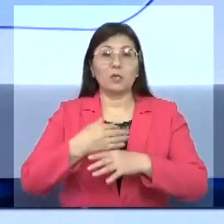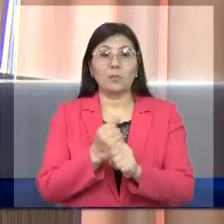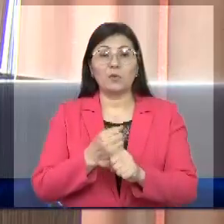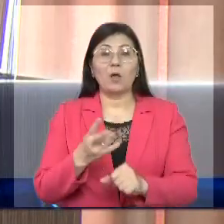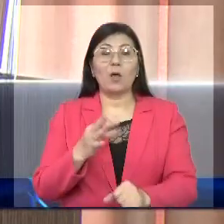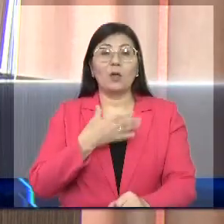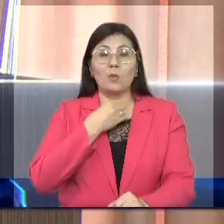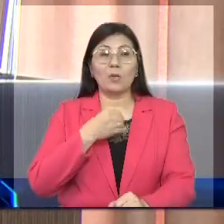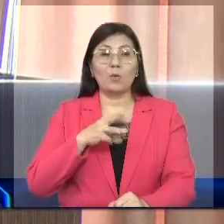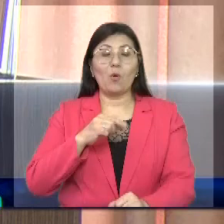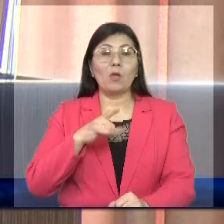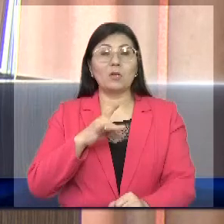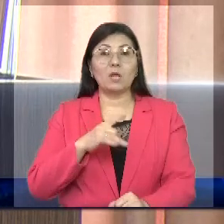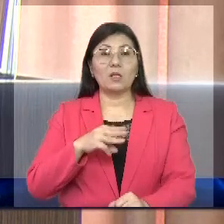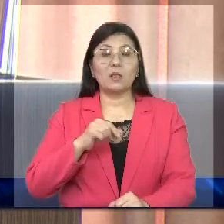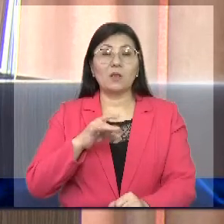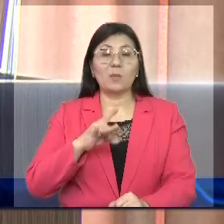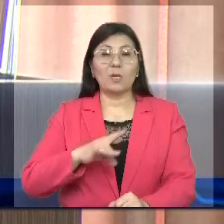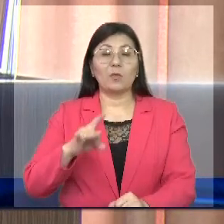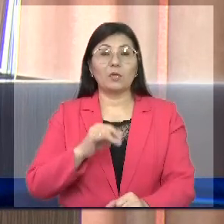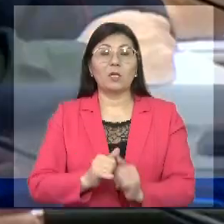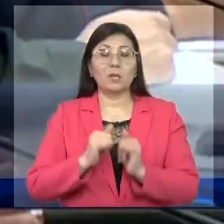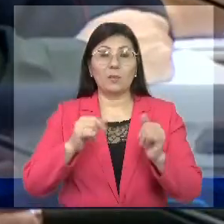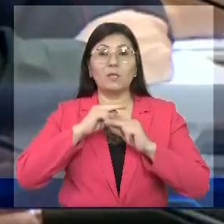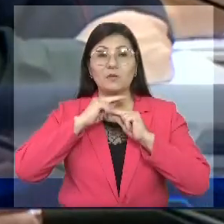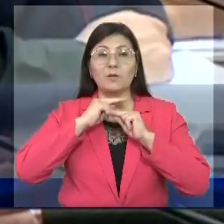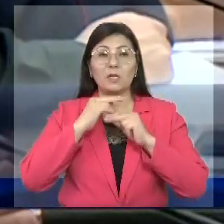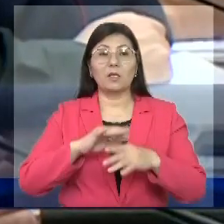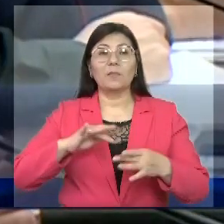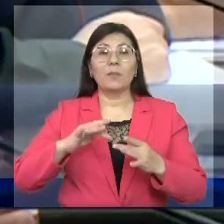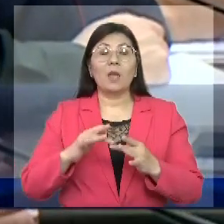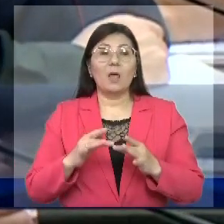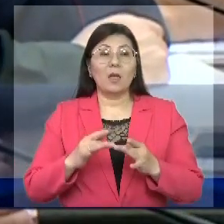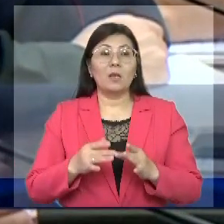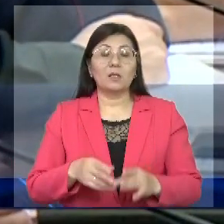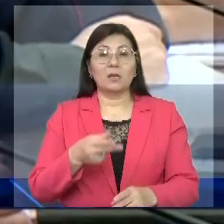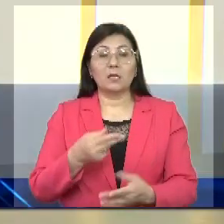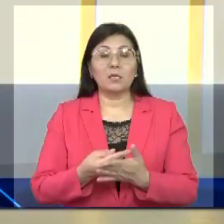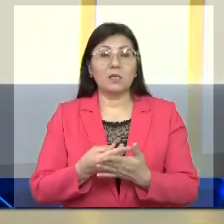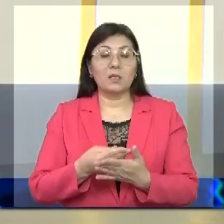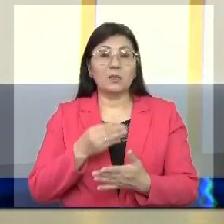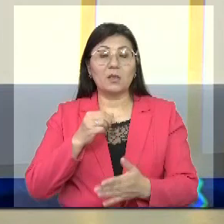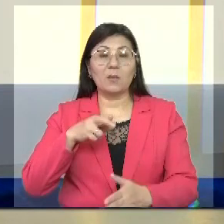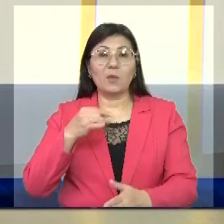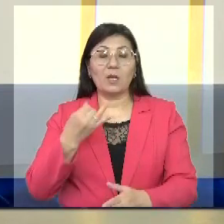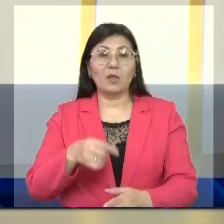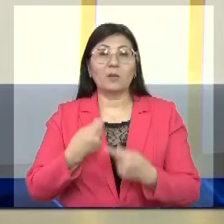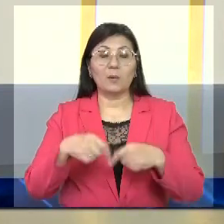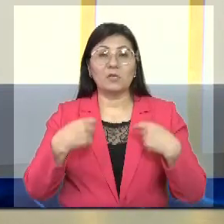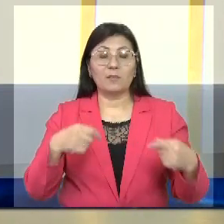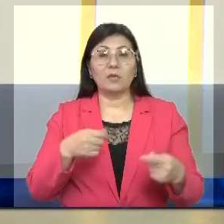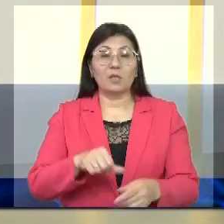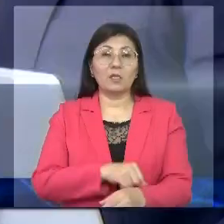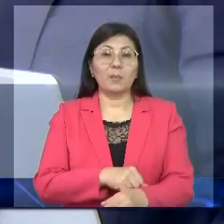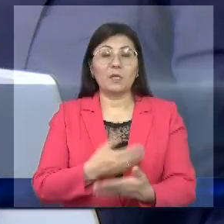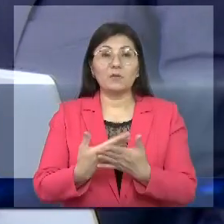Алайда Мәртөк, Мұғалжар және Темір аудандарында өсім байқалады. Электронды темекілердің сауда нүктелерінде ашық сатылуы және синтетикалық